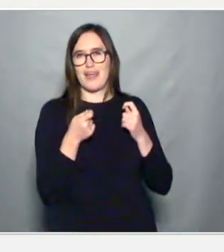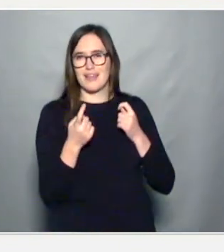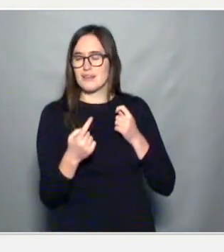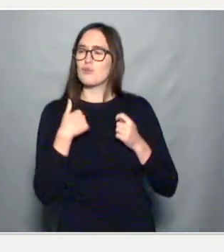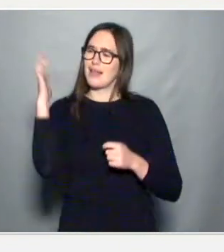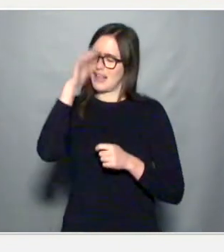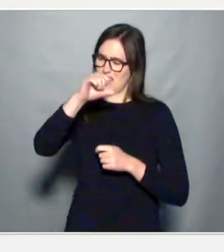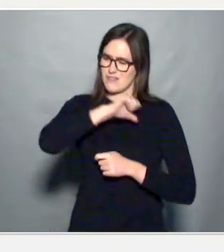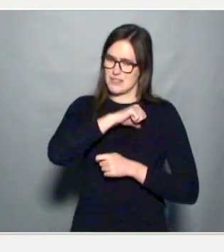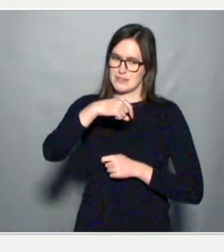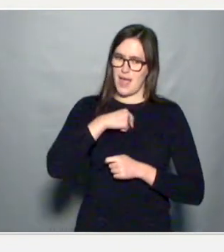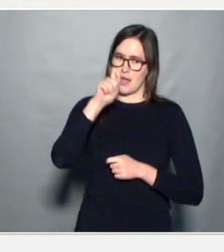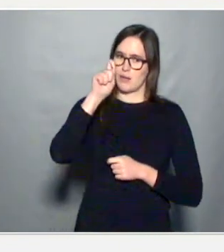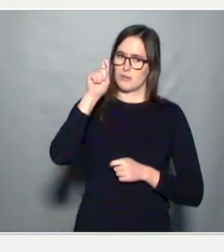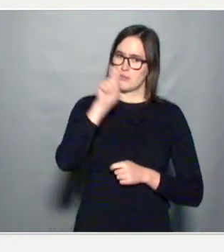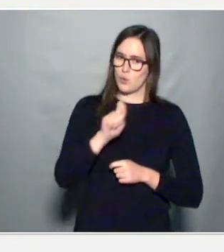in